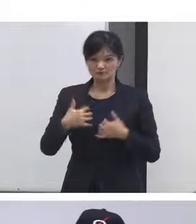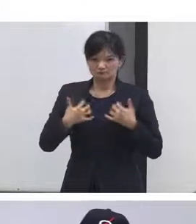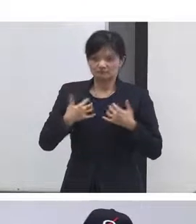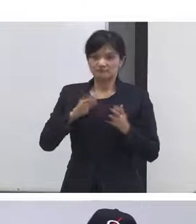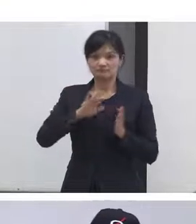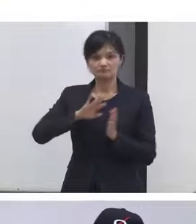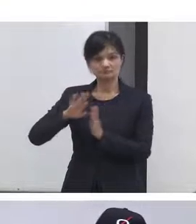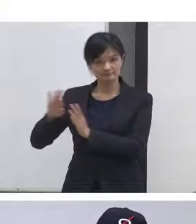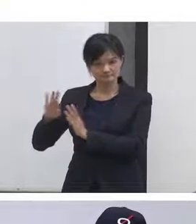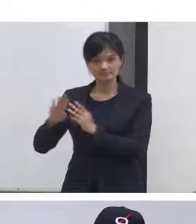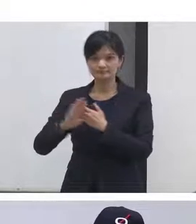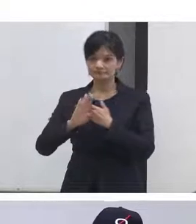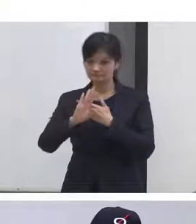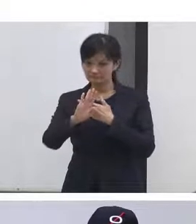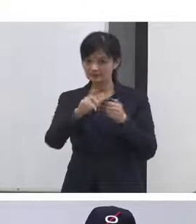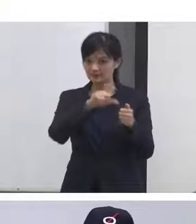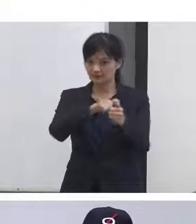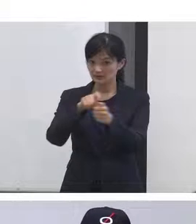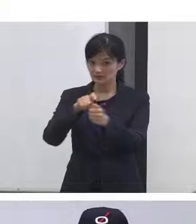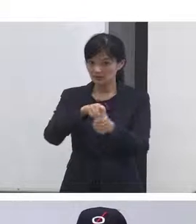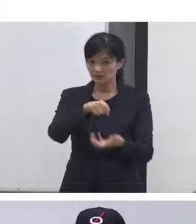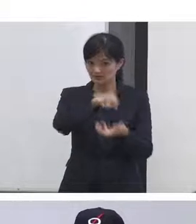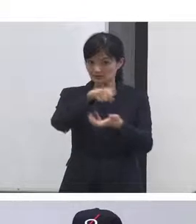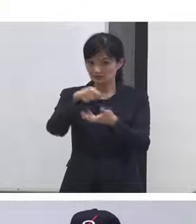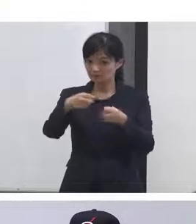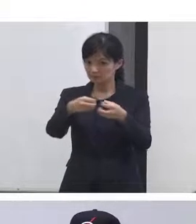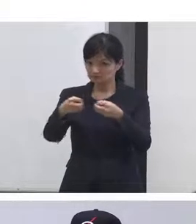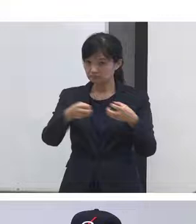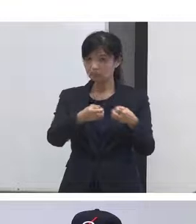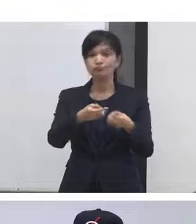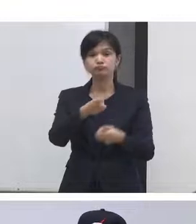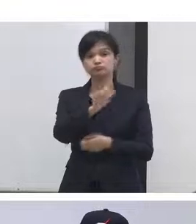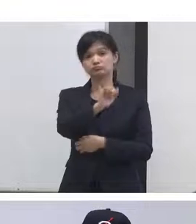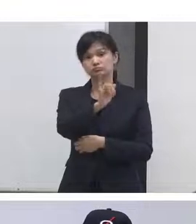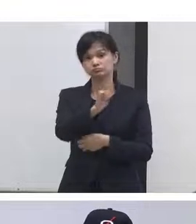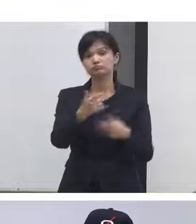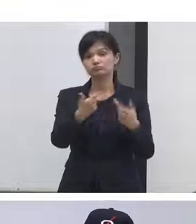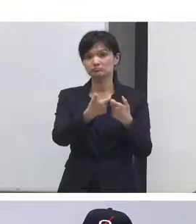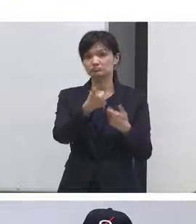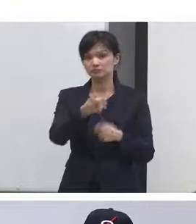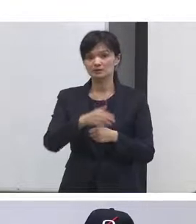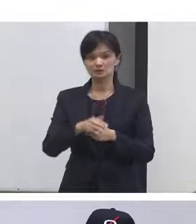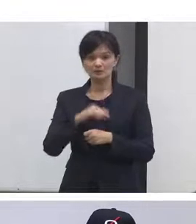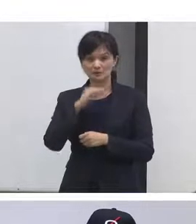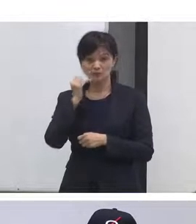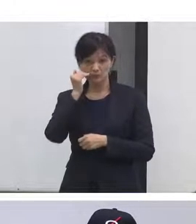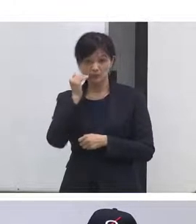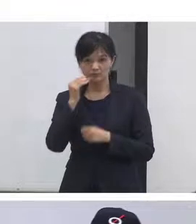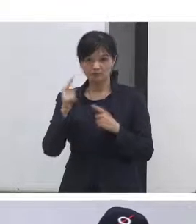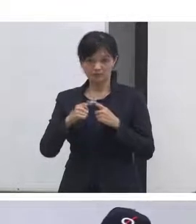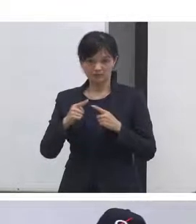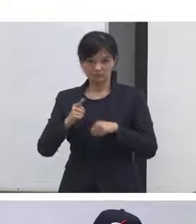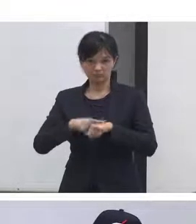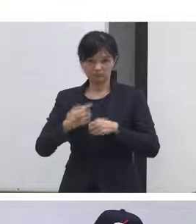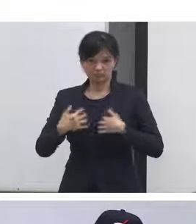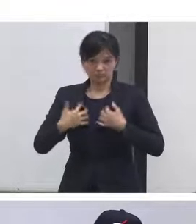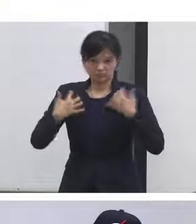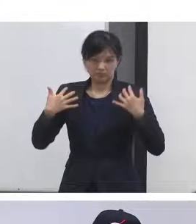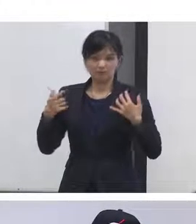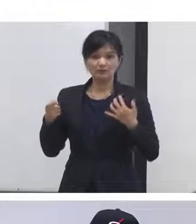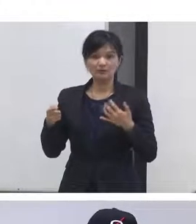方，它其实在一些议题的讨论还是容易进行的。那我会觉得说必须在他情绪当下先跳脱，